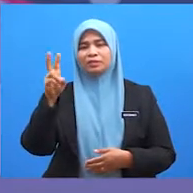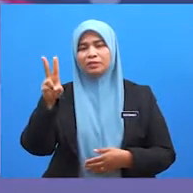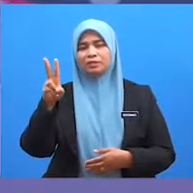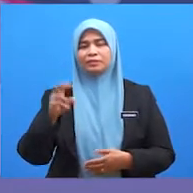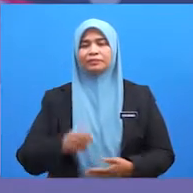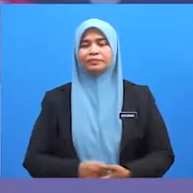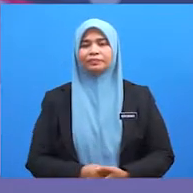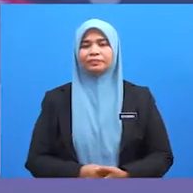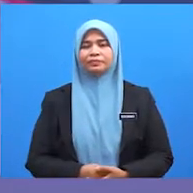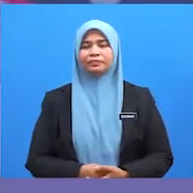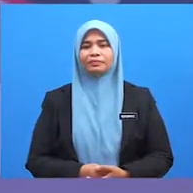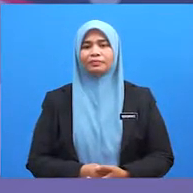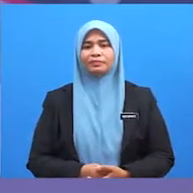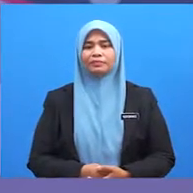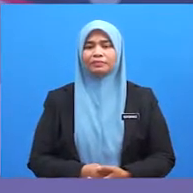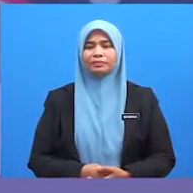STPM.